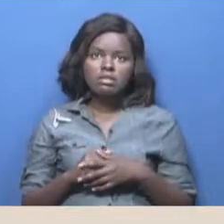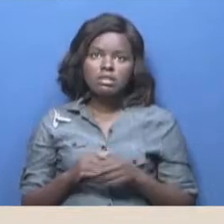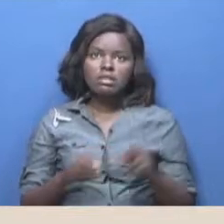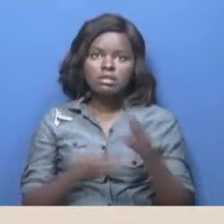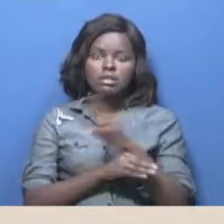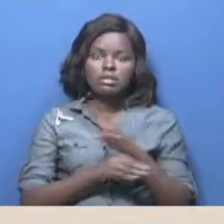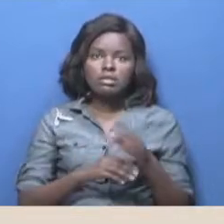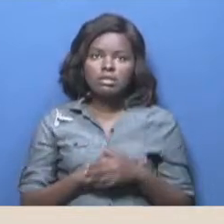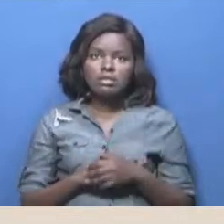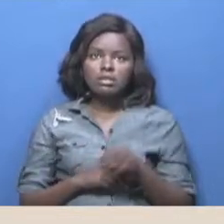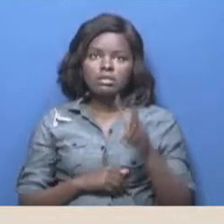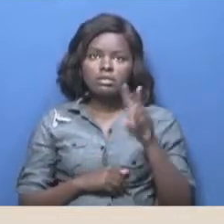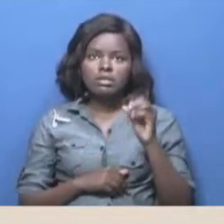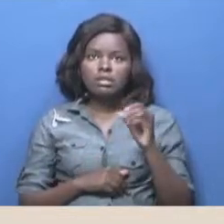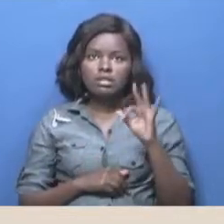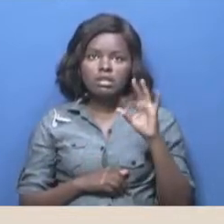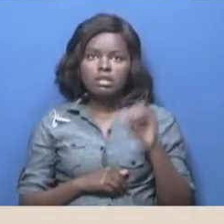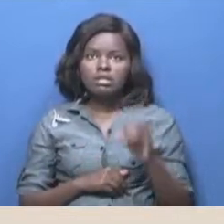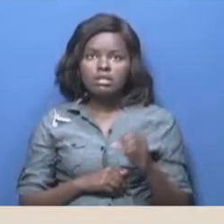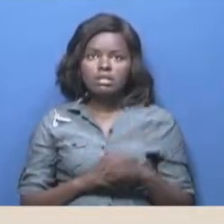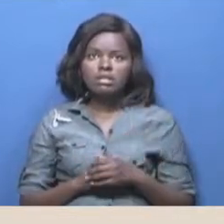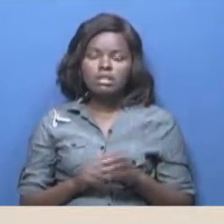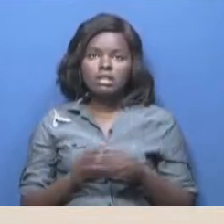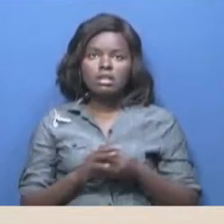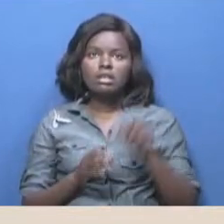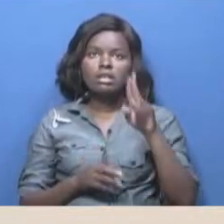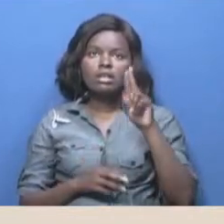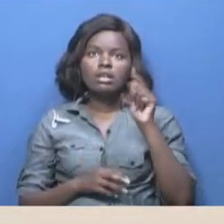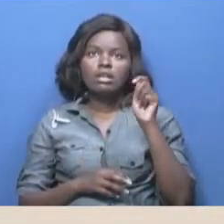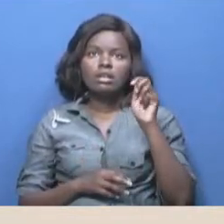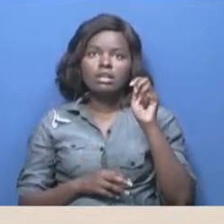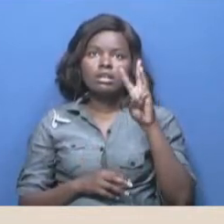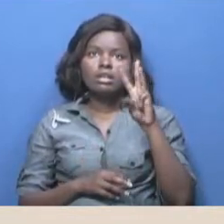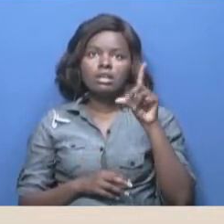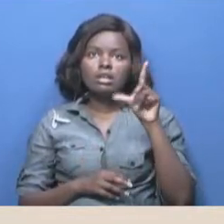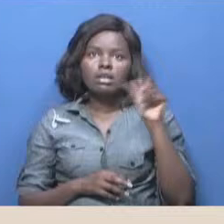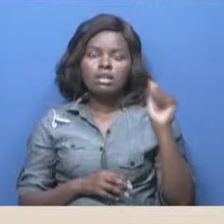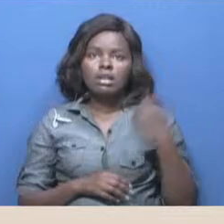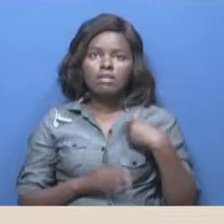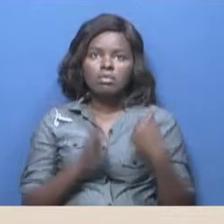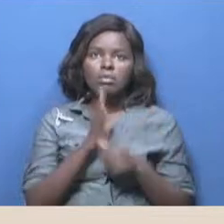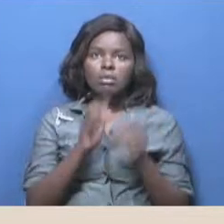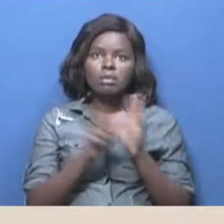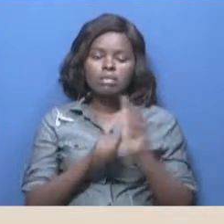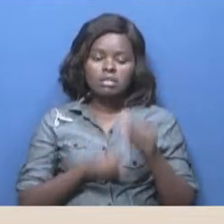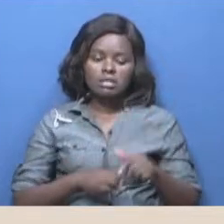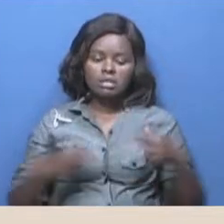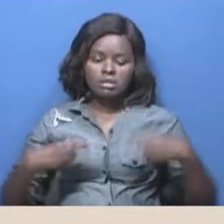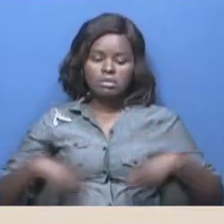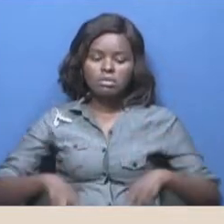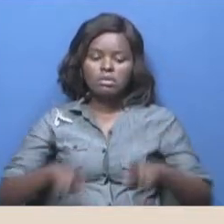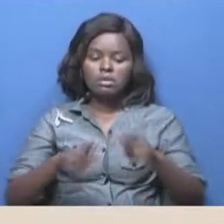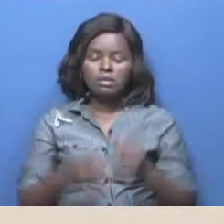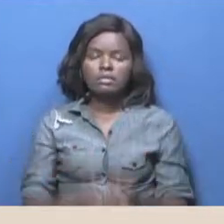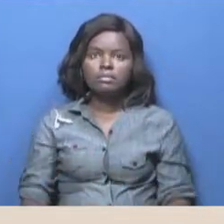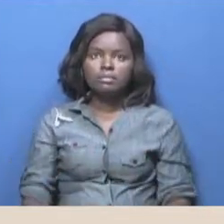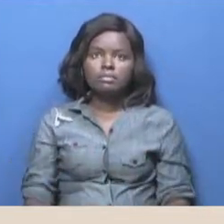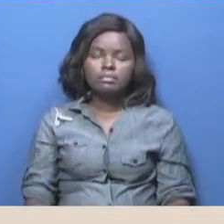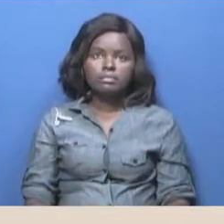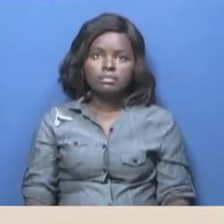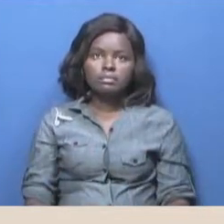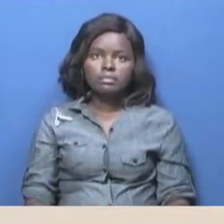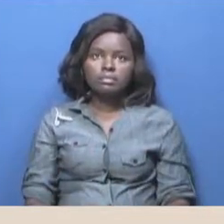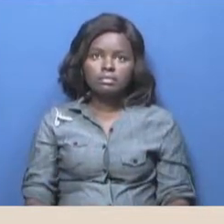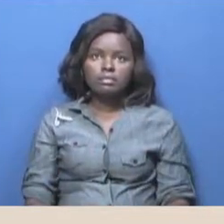shilingi 20 ama shilingi 30 tuko Utawala. Tumekuwa na tatizo mingi kwa hii barabara zaidi.